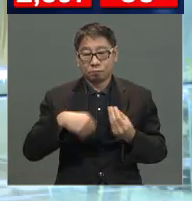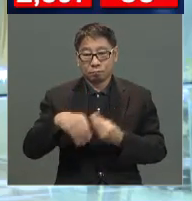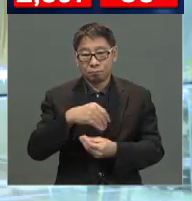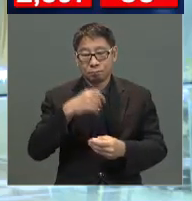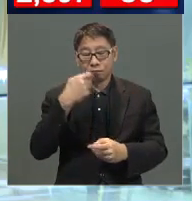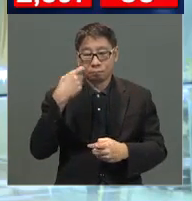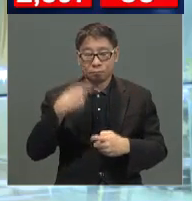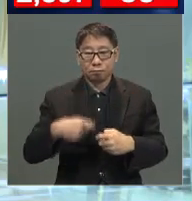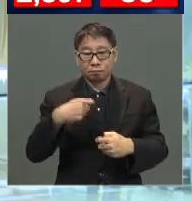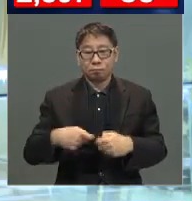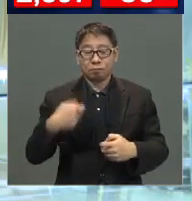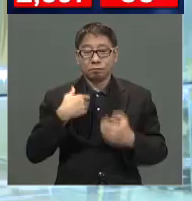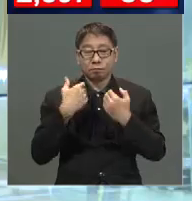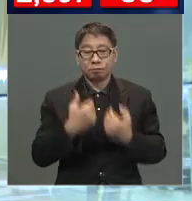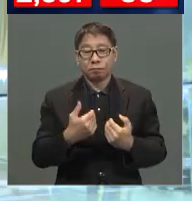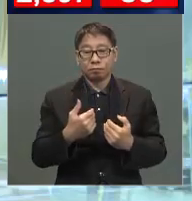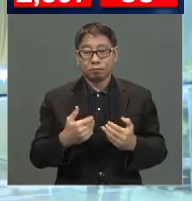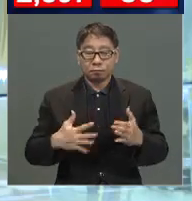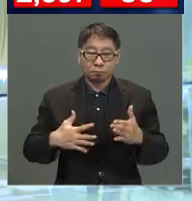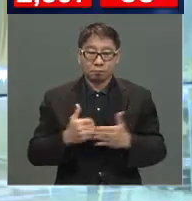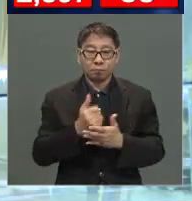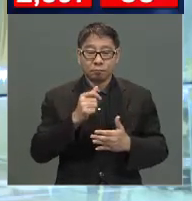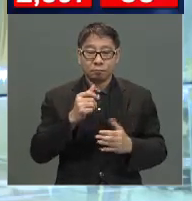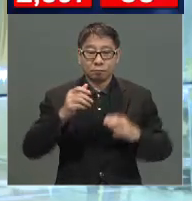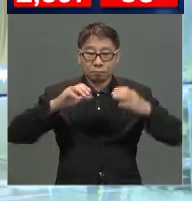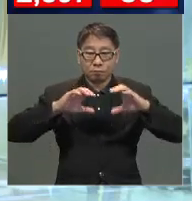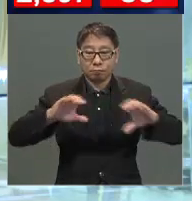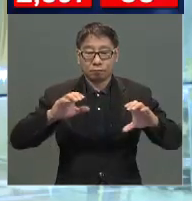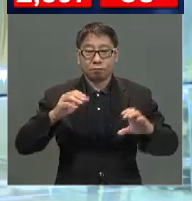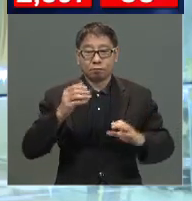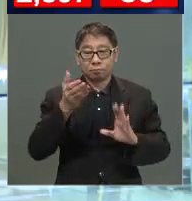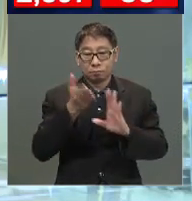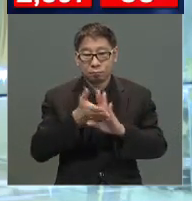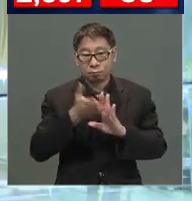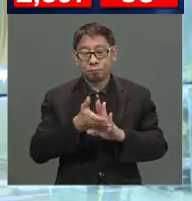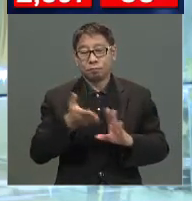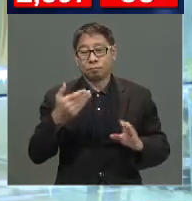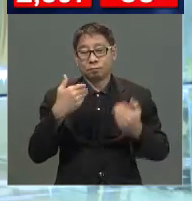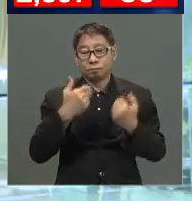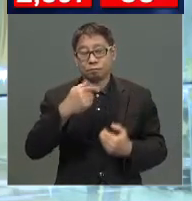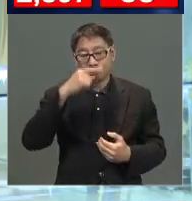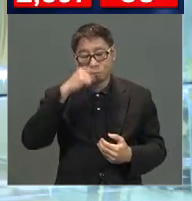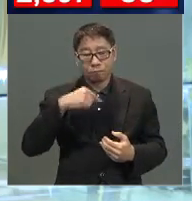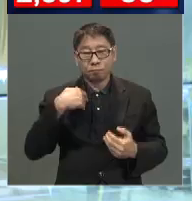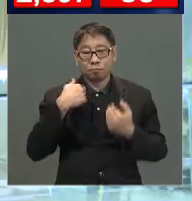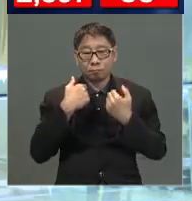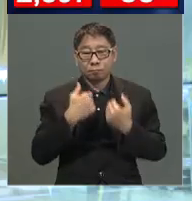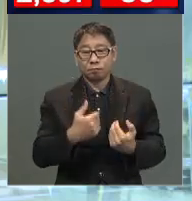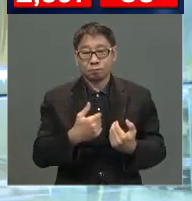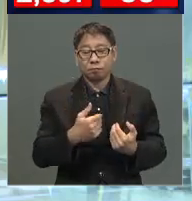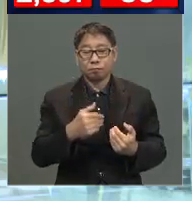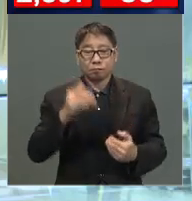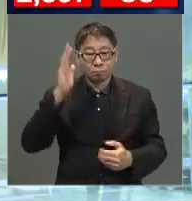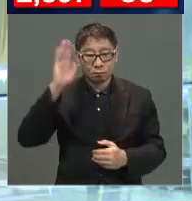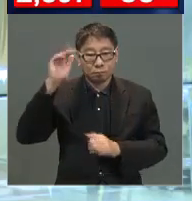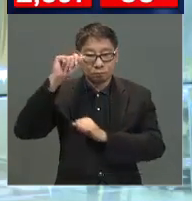ธนาคารพาณิชย์ทางหน่วยงานของรัฐนะครับแล้วก็ทางผู้ว่าการแบงก์ชาติในเรื่องของการเข้าถึงมาตรการ soft loan ที่ประกาศออกม